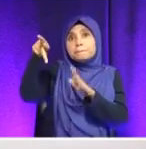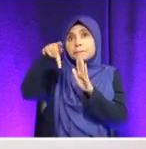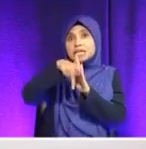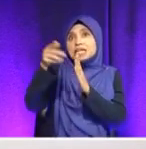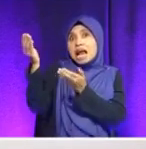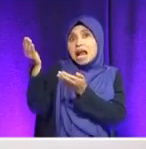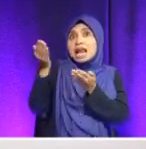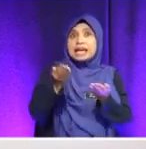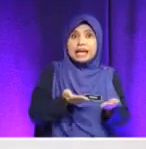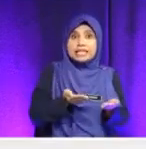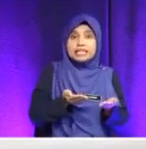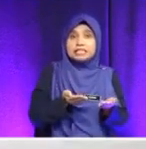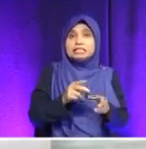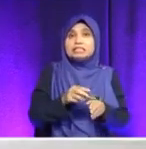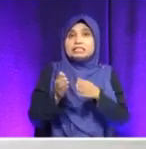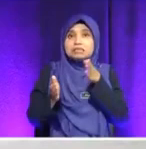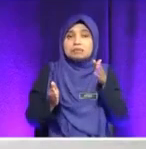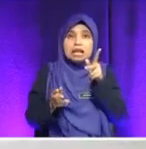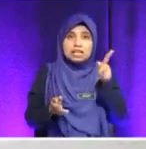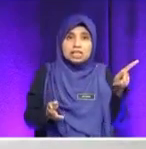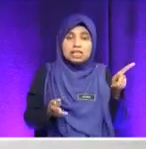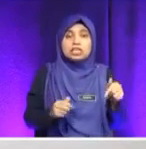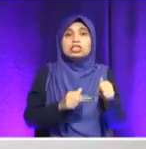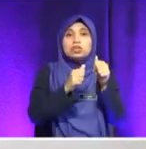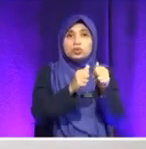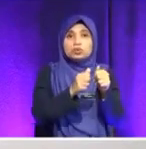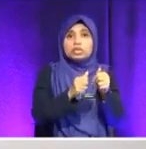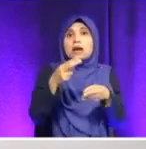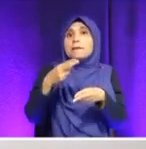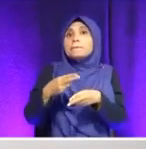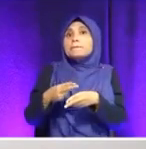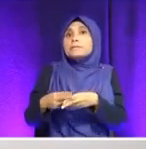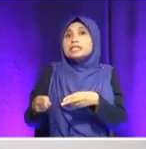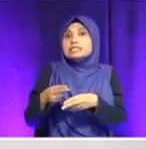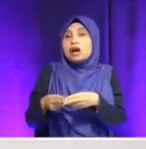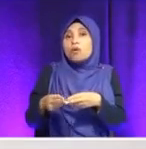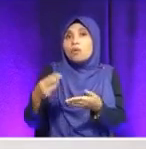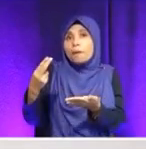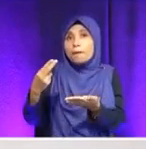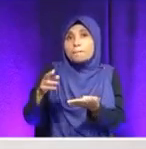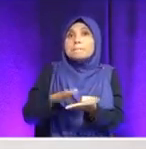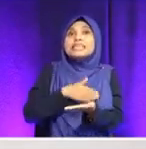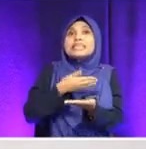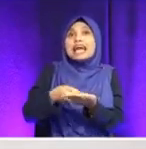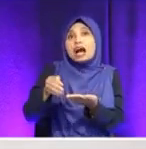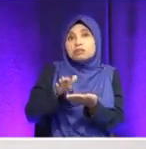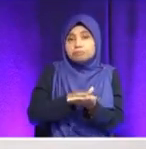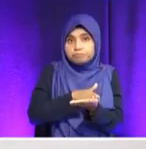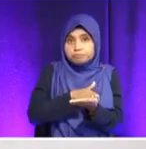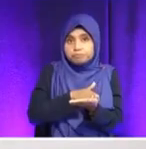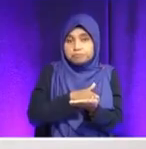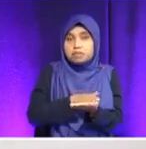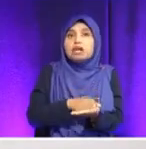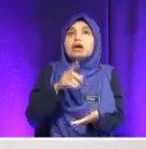sebelah kiri. Okey. Diikuti dengan pisau mentega. Oh, pisau mentega. Okey, pisau mentega